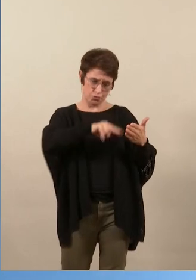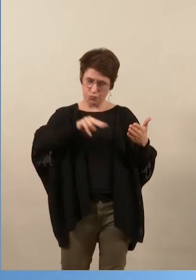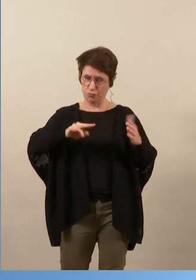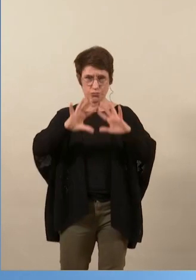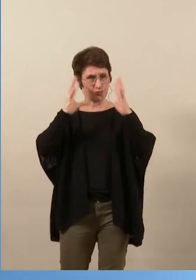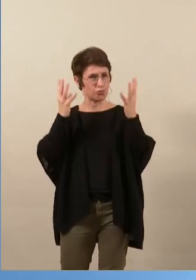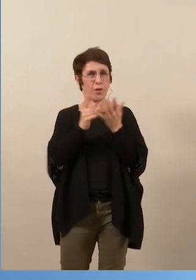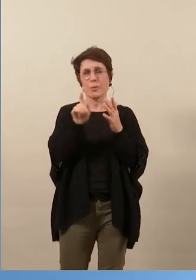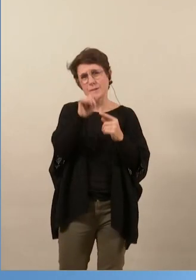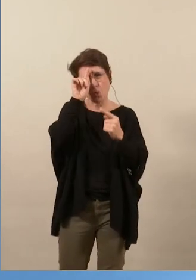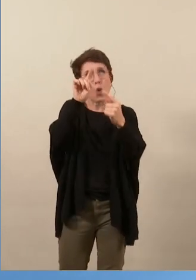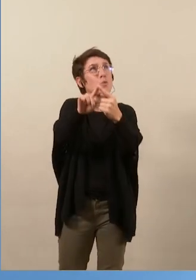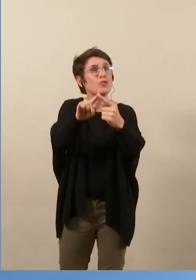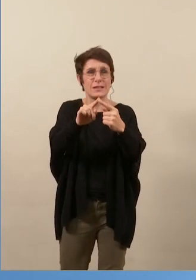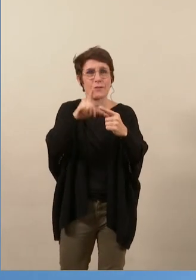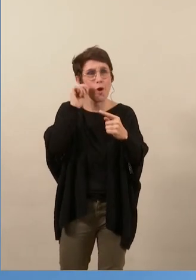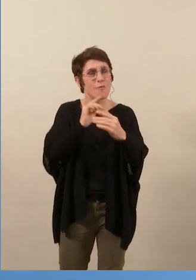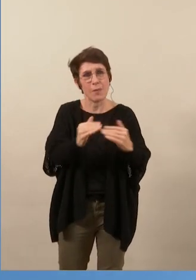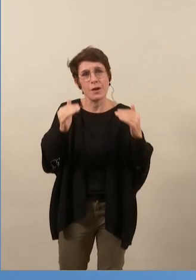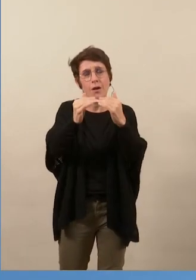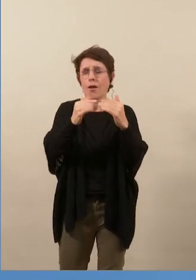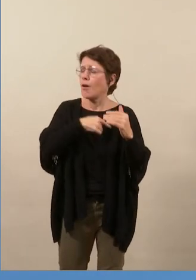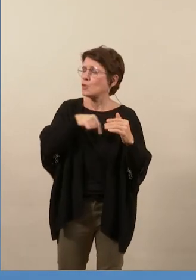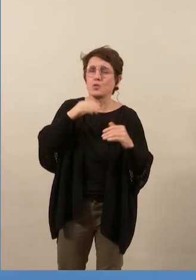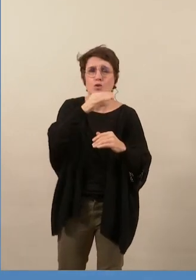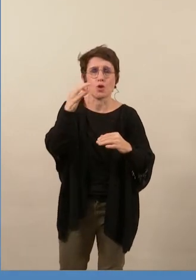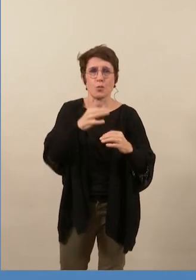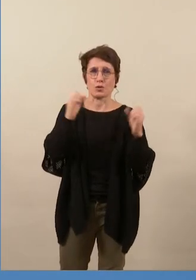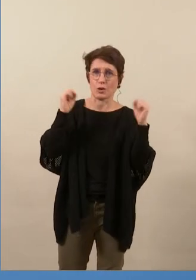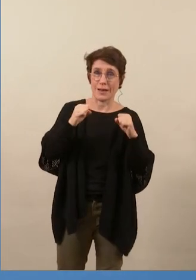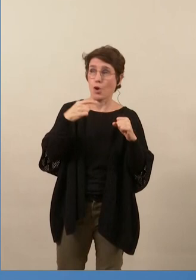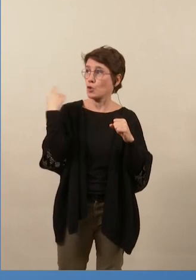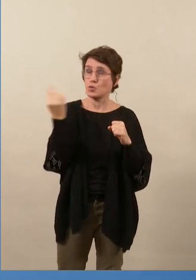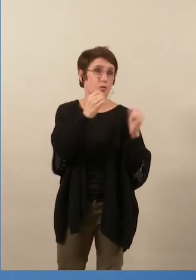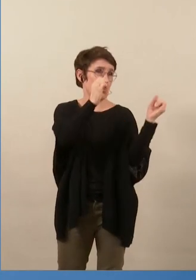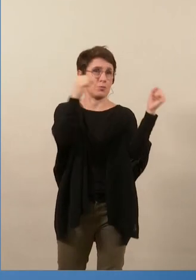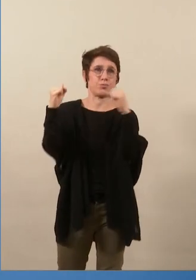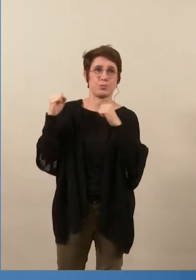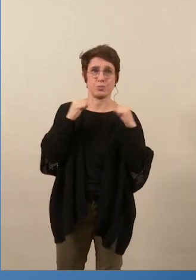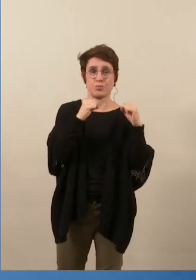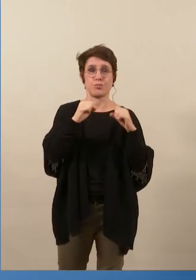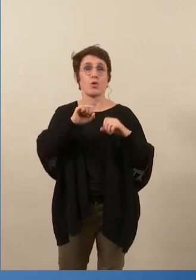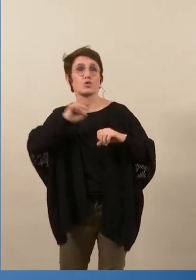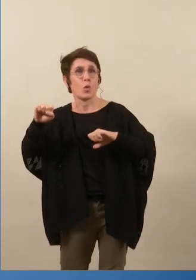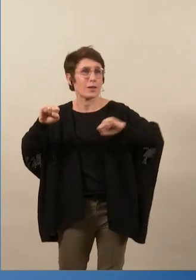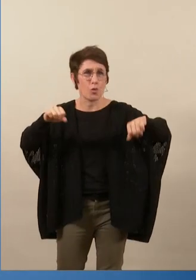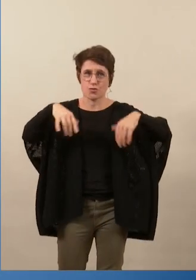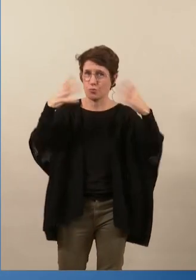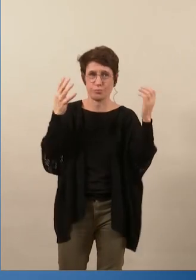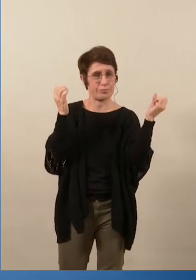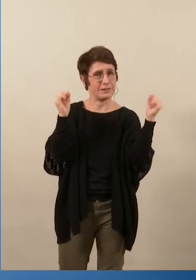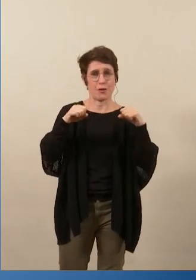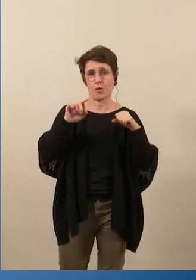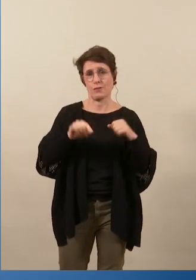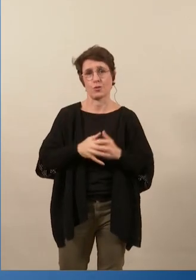évidemment aux objectifs affichés qui doivent toutes et tous nous rassembler ici et ce quel que soi nos sensibilités politiques